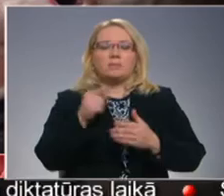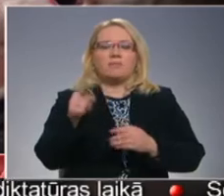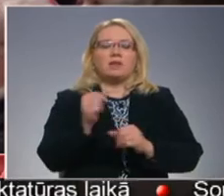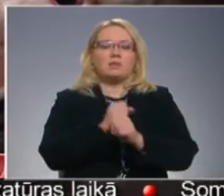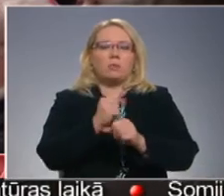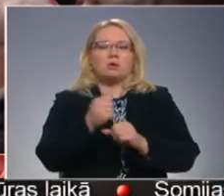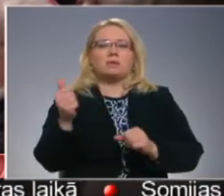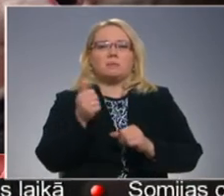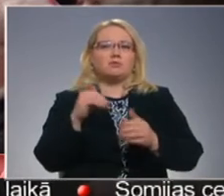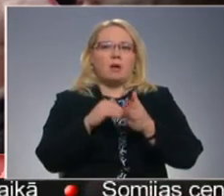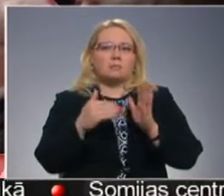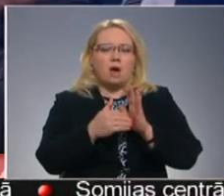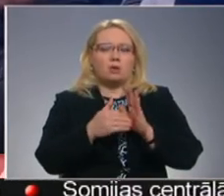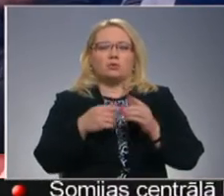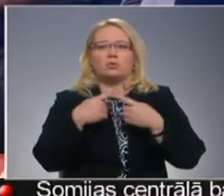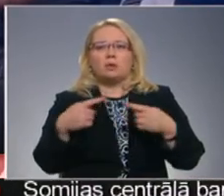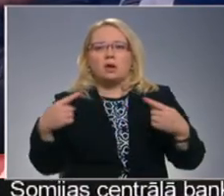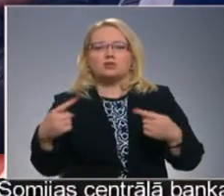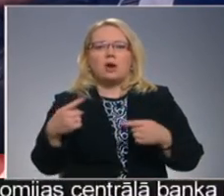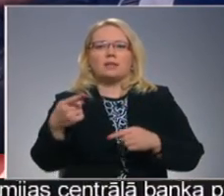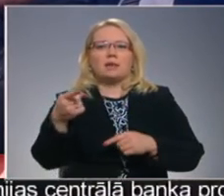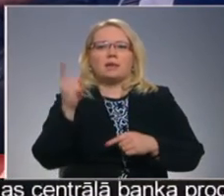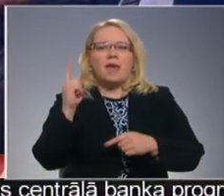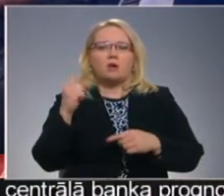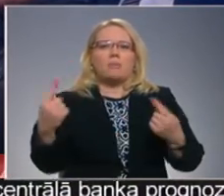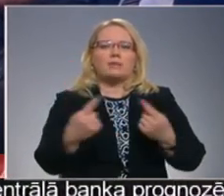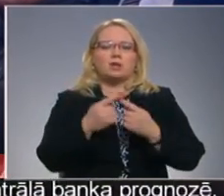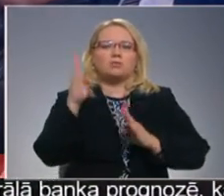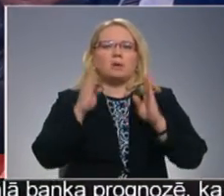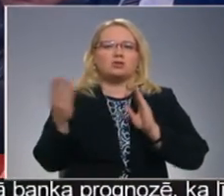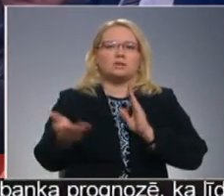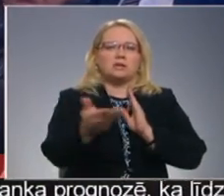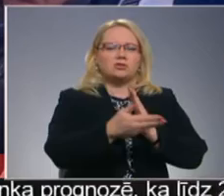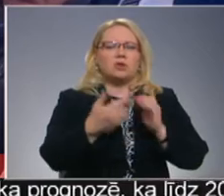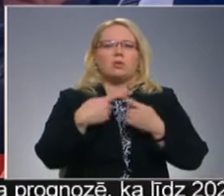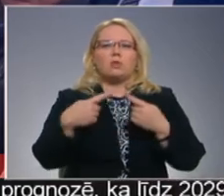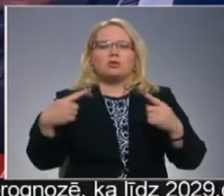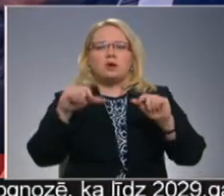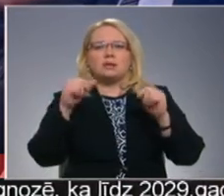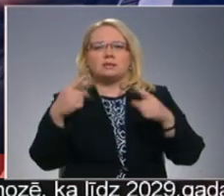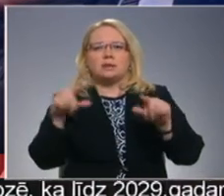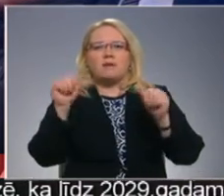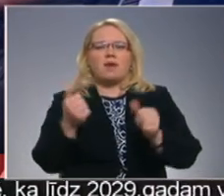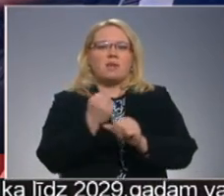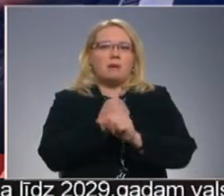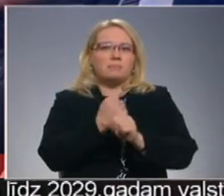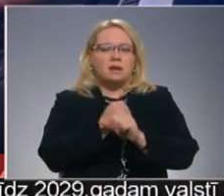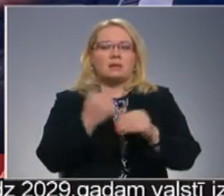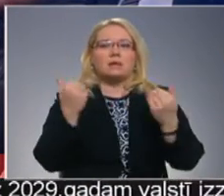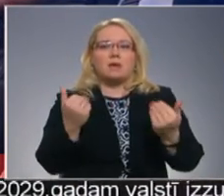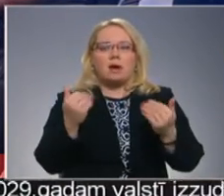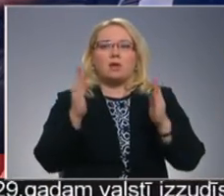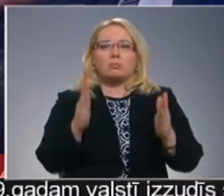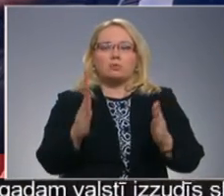darbojās īpašos apstākļos un dažāda lieguma attiecās gan uz mežu ciršanu, gan uz dažādu citu apstrādi. Tagad